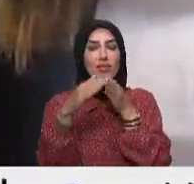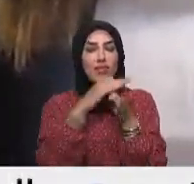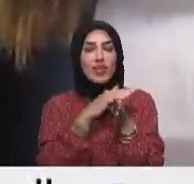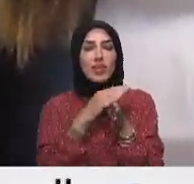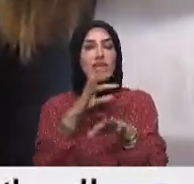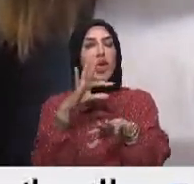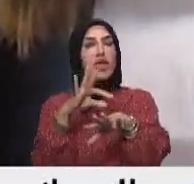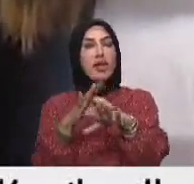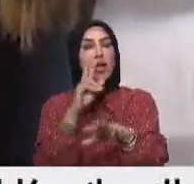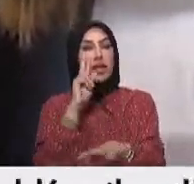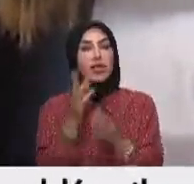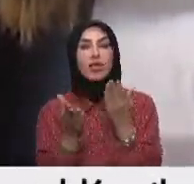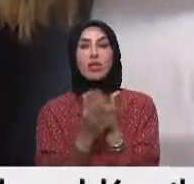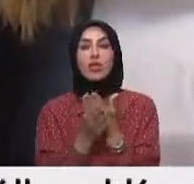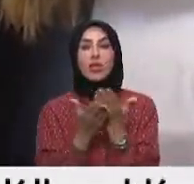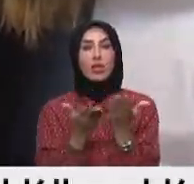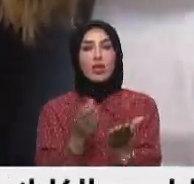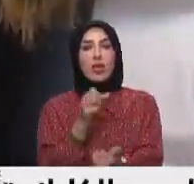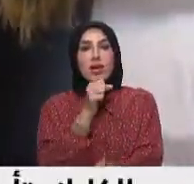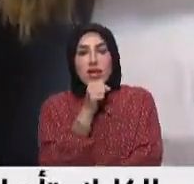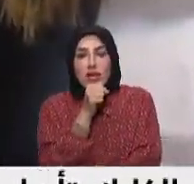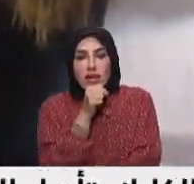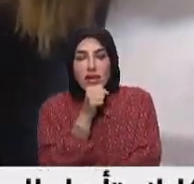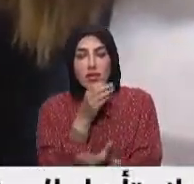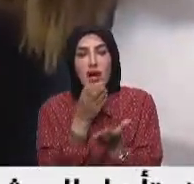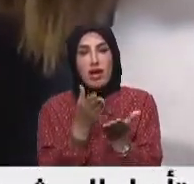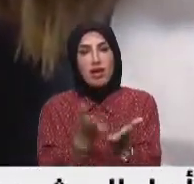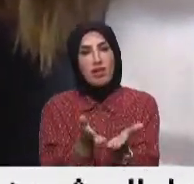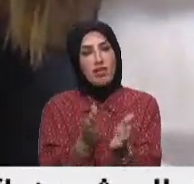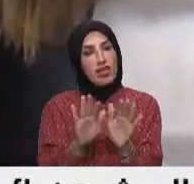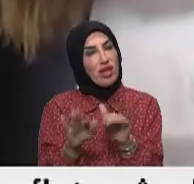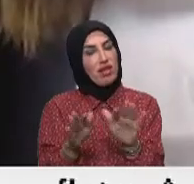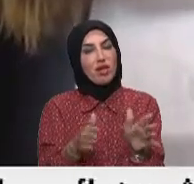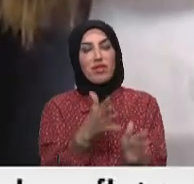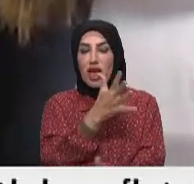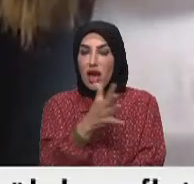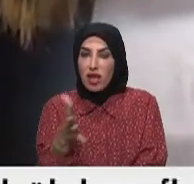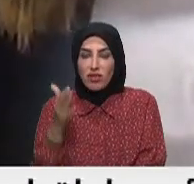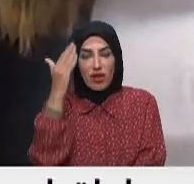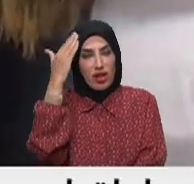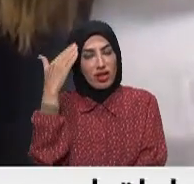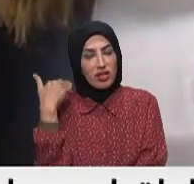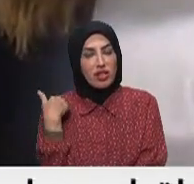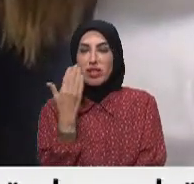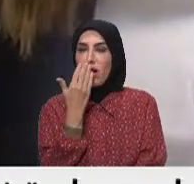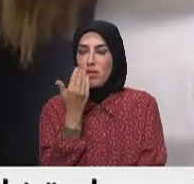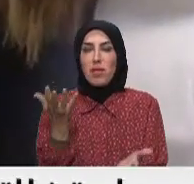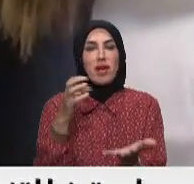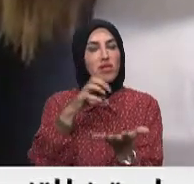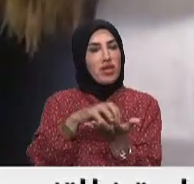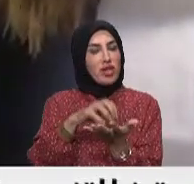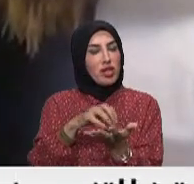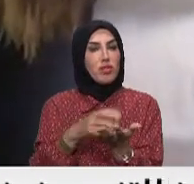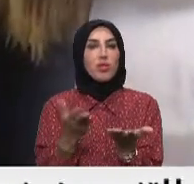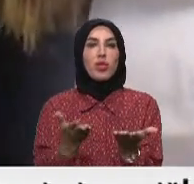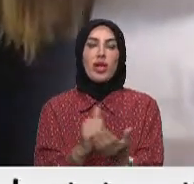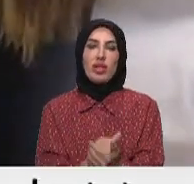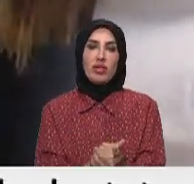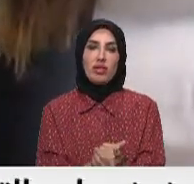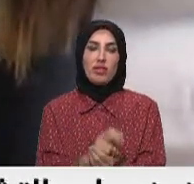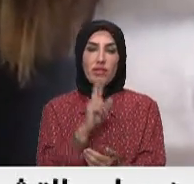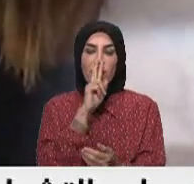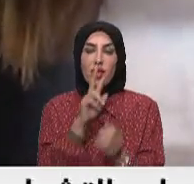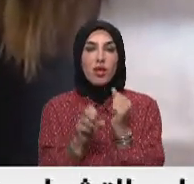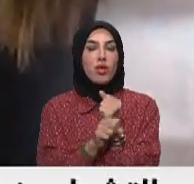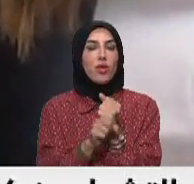لوجود عدد من كبار السن الذين لا يتوفر بين أيديهم أي من مواقع التواصل الاجتماعي